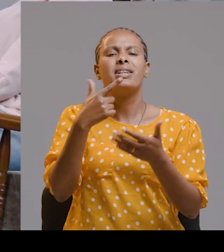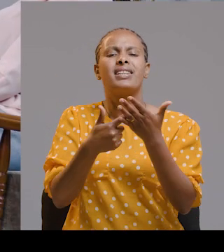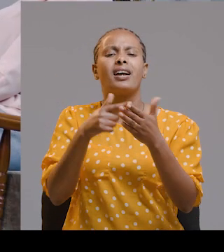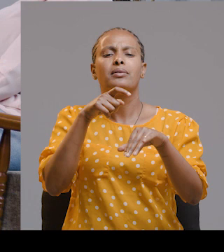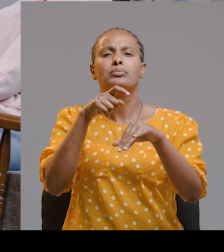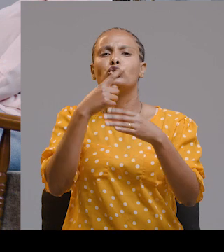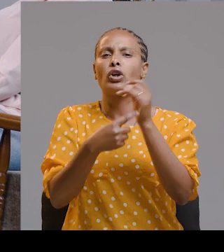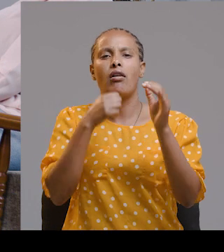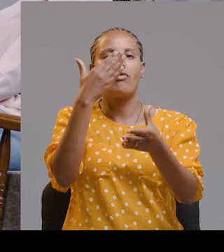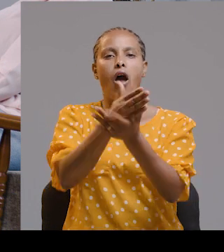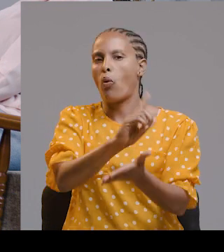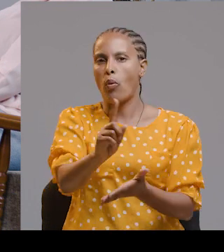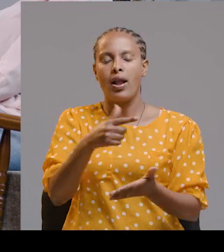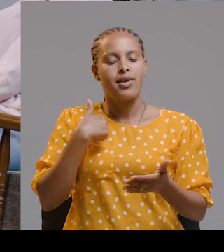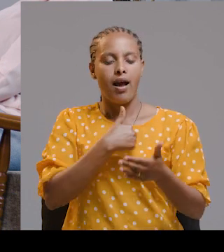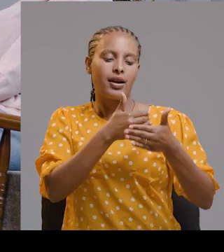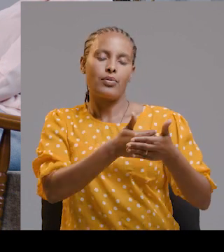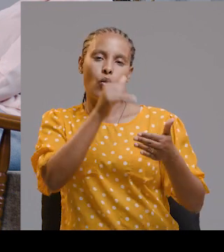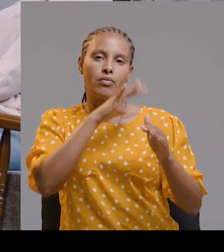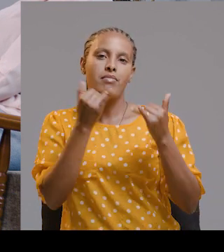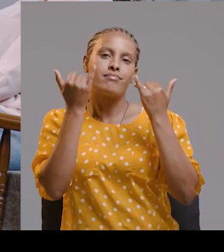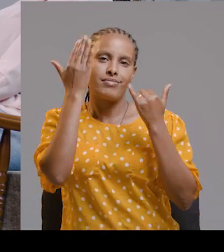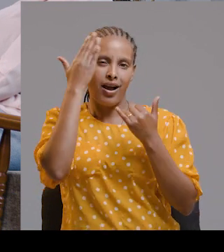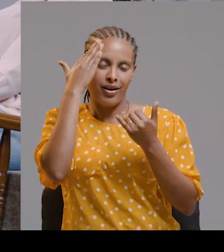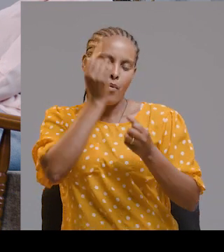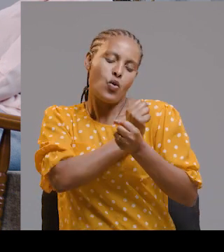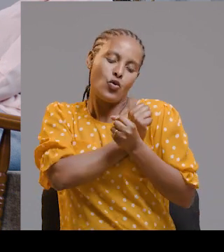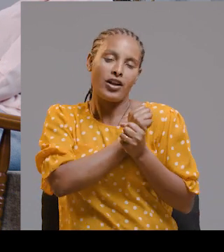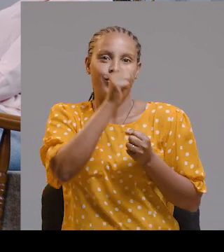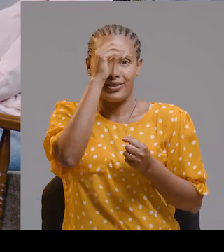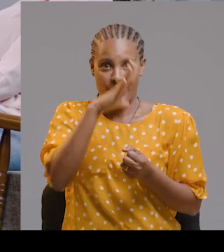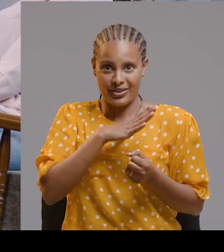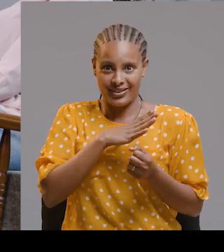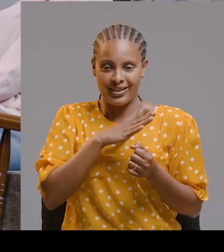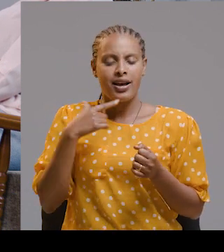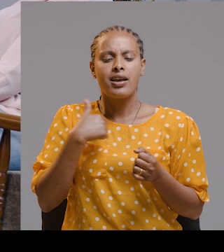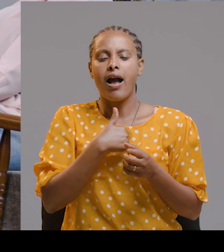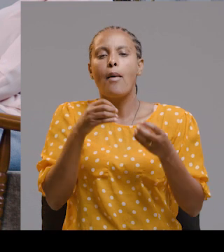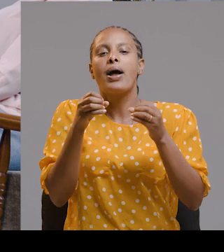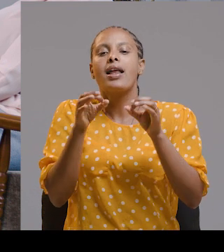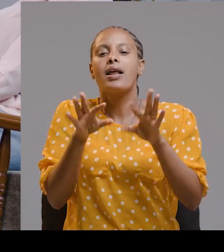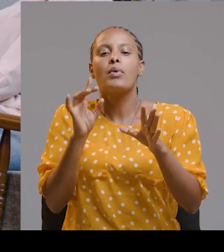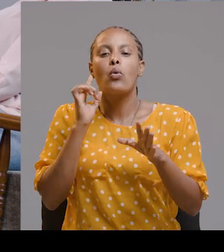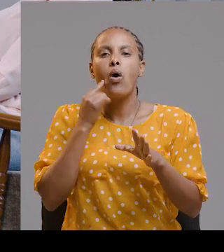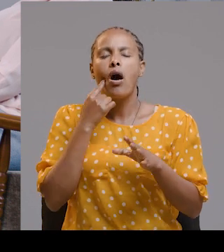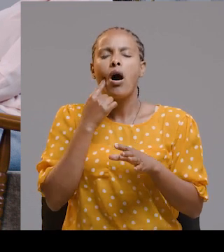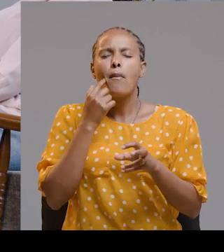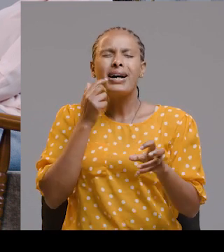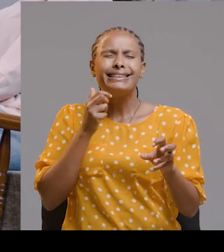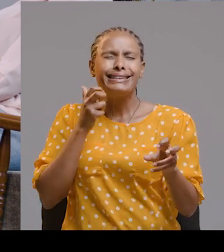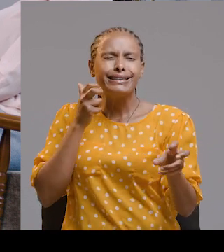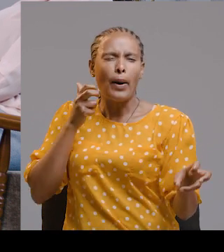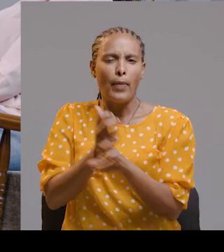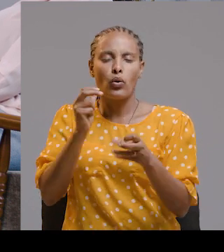ይገታ ለኛ ቅርብ የሆኑ ሰዎች ምናቃቸው ሰዎች ምንወዳቸው ሰዎች እኛ በሌለንበት እንኳን ባሰቃቂ ሁኔታ